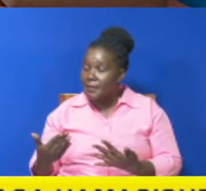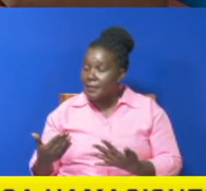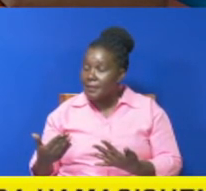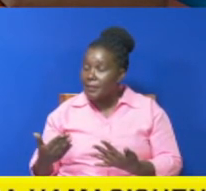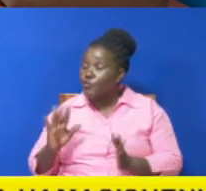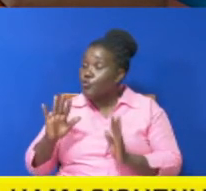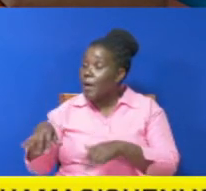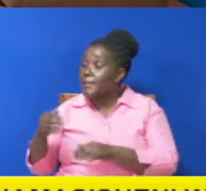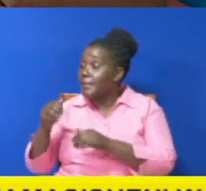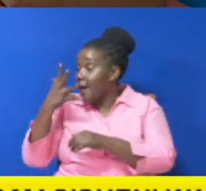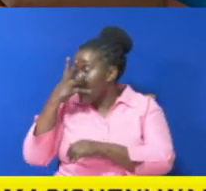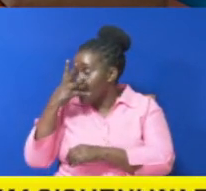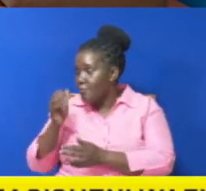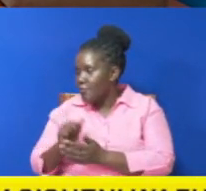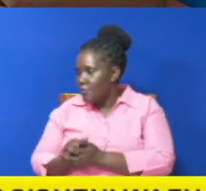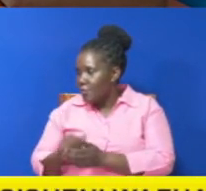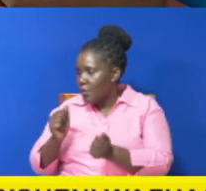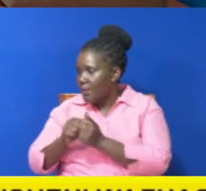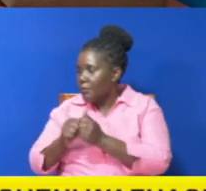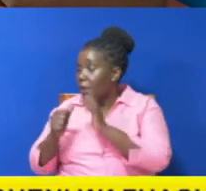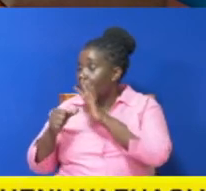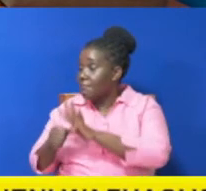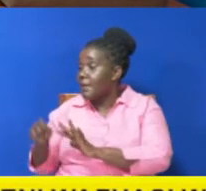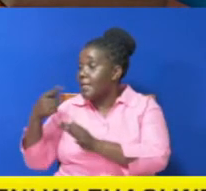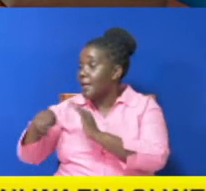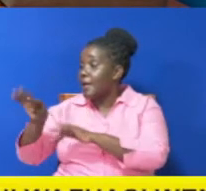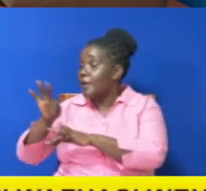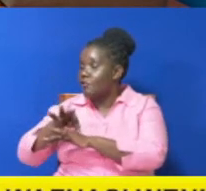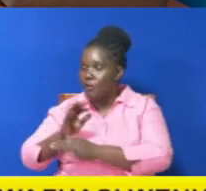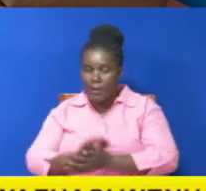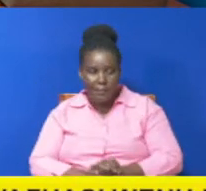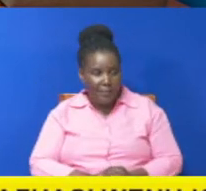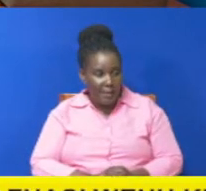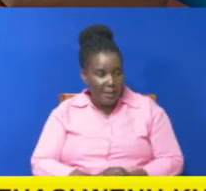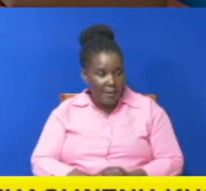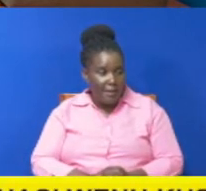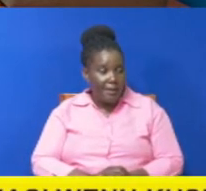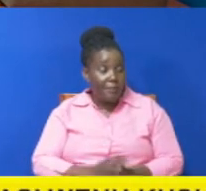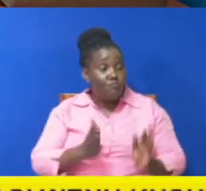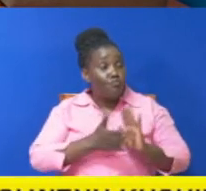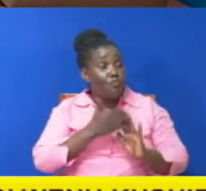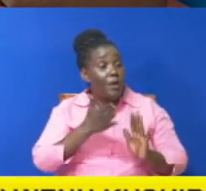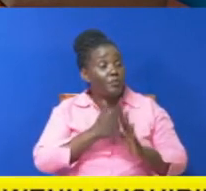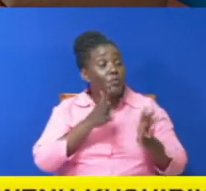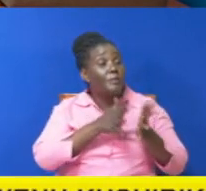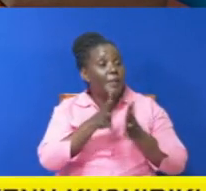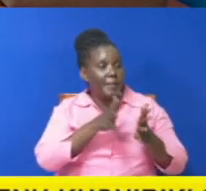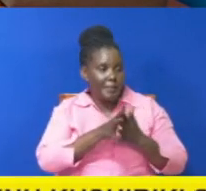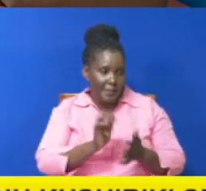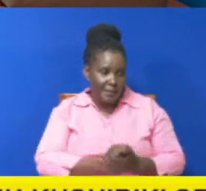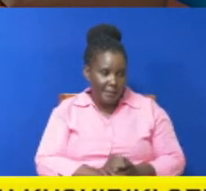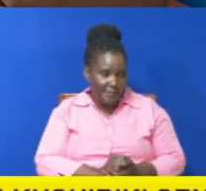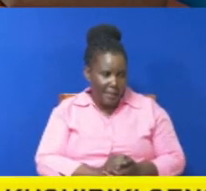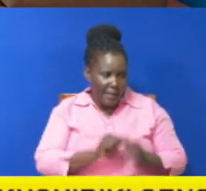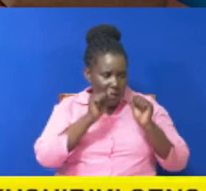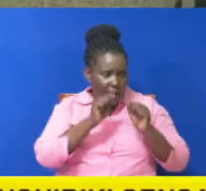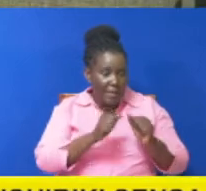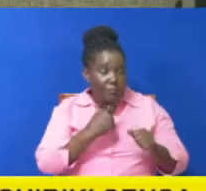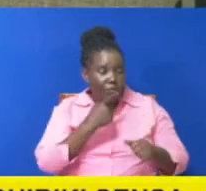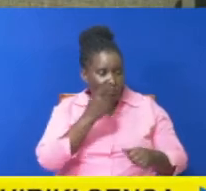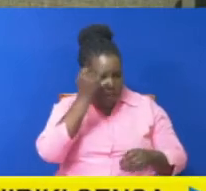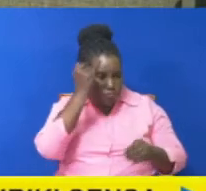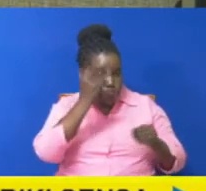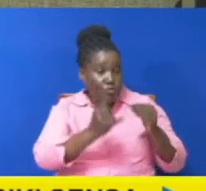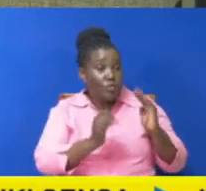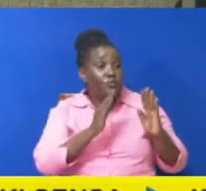ambapo unyanyasaji unazidi katika ndoa? Kama nilivyosema awali, yani kishachora mstari, ukivuka ile mstari usione aibu. Kama hiyo ndoa